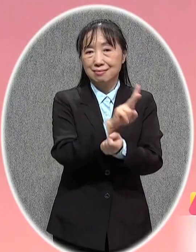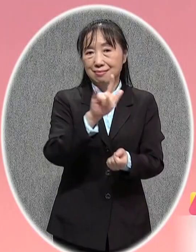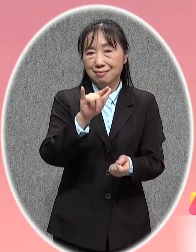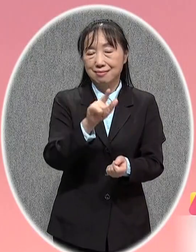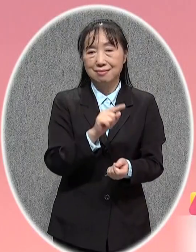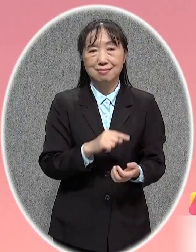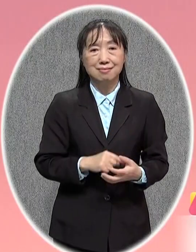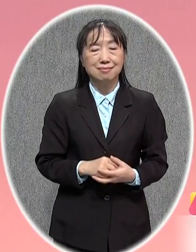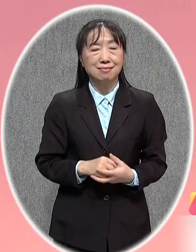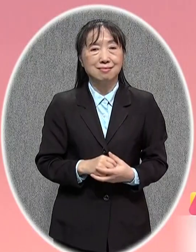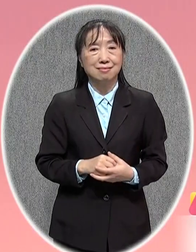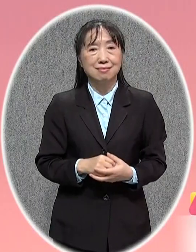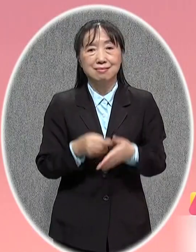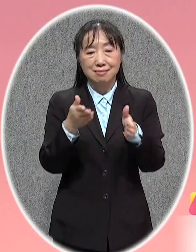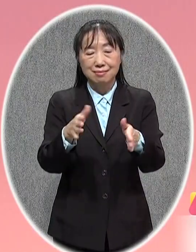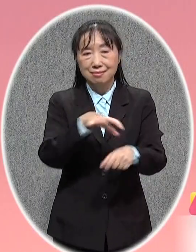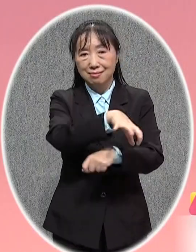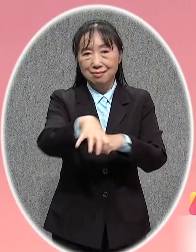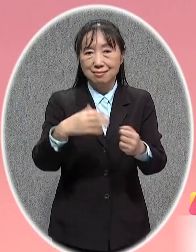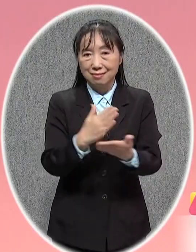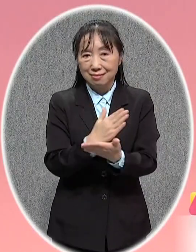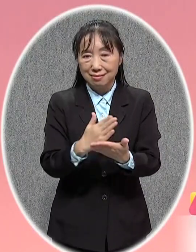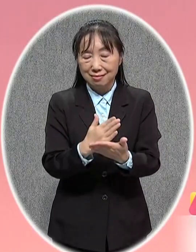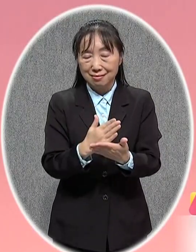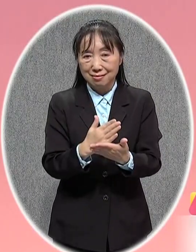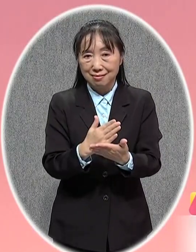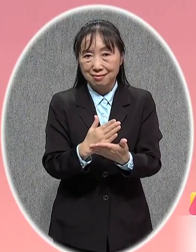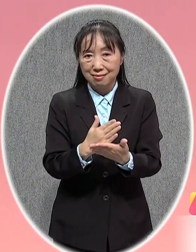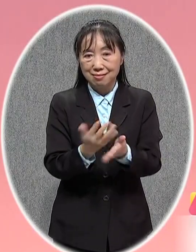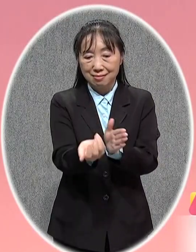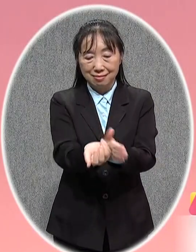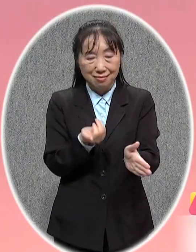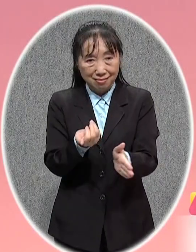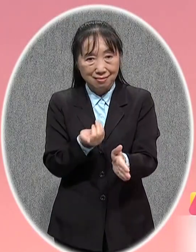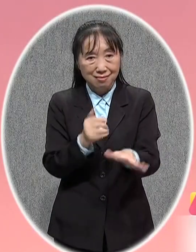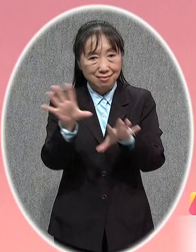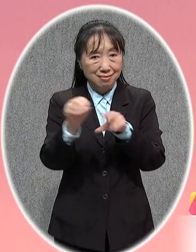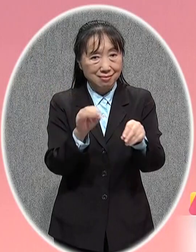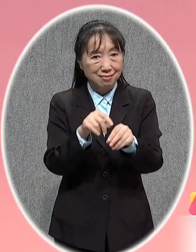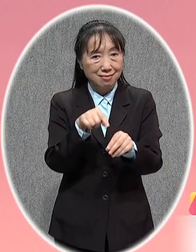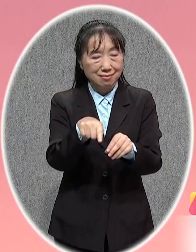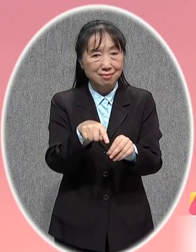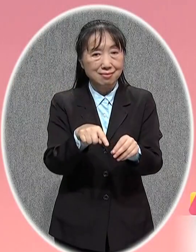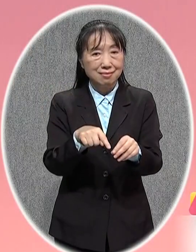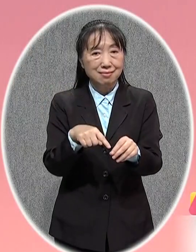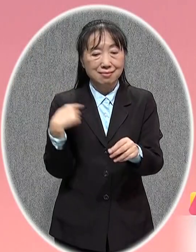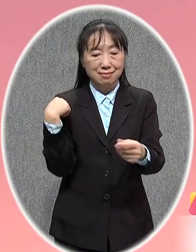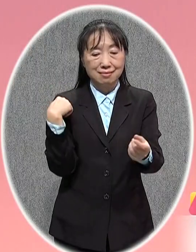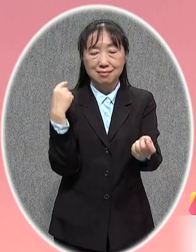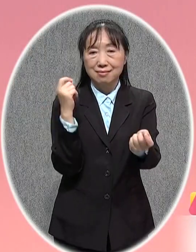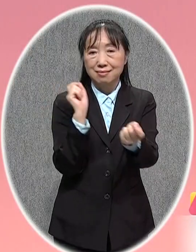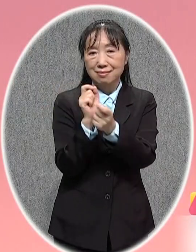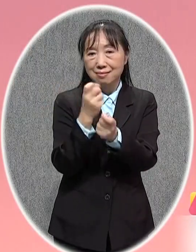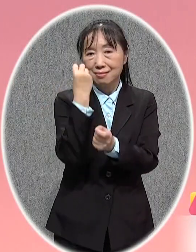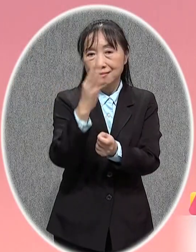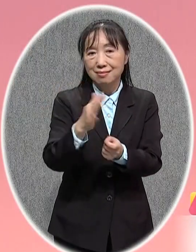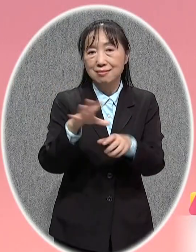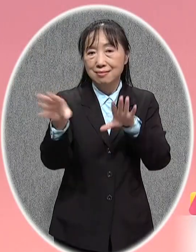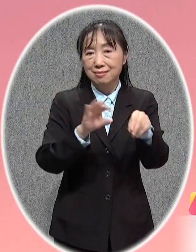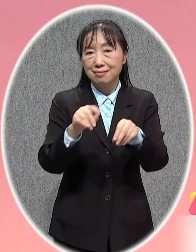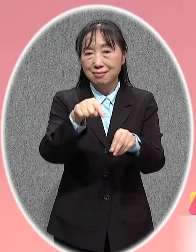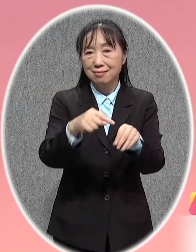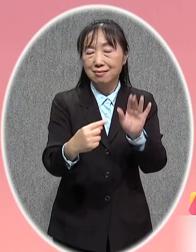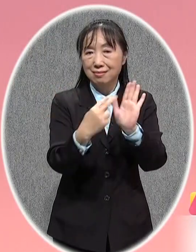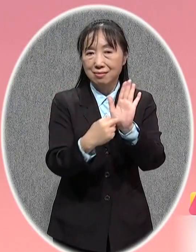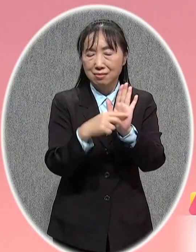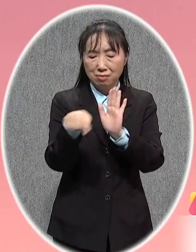可能对于这个环评或者环这个之前的环查报告书或者最近一份新的环查报告书的解